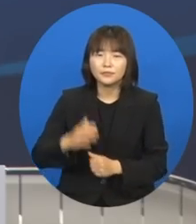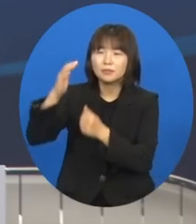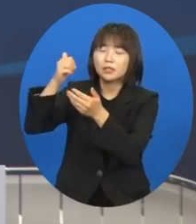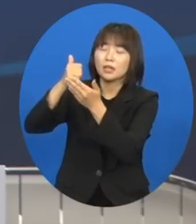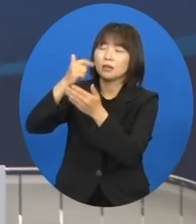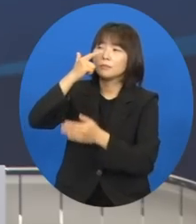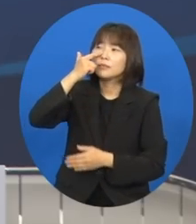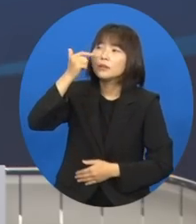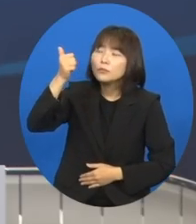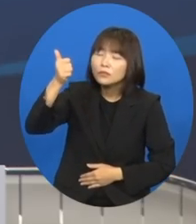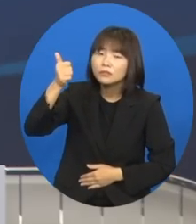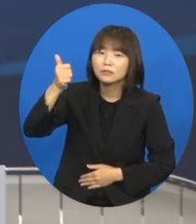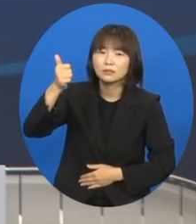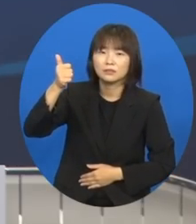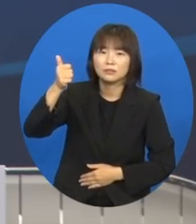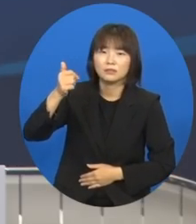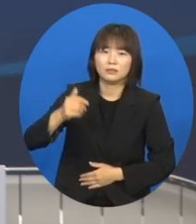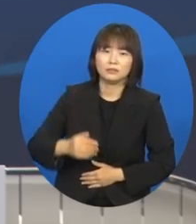아버지,